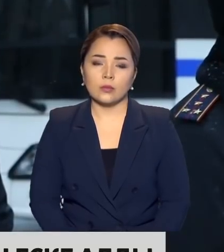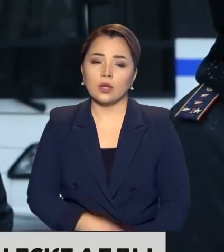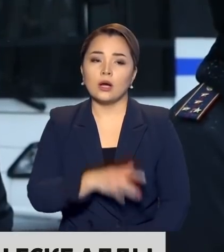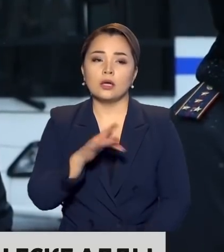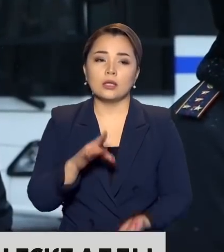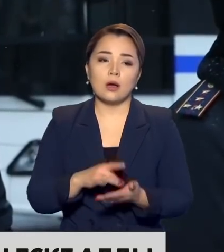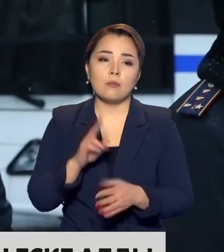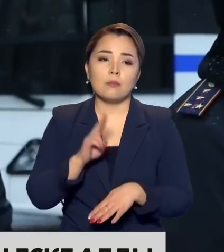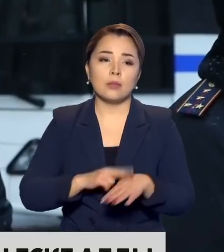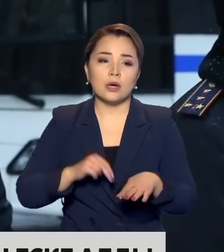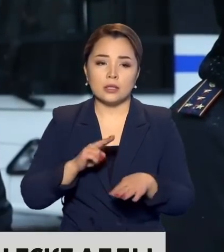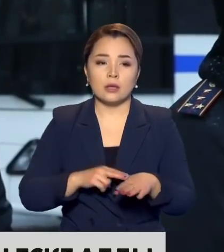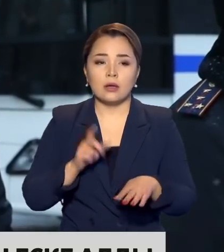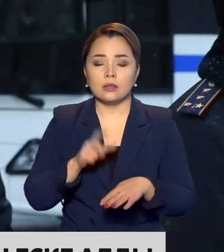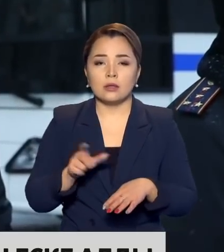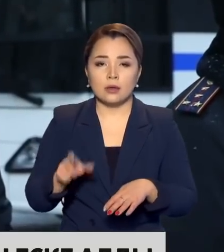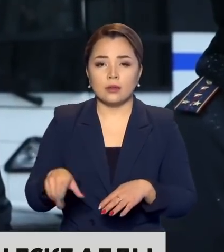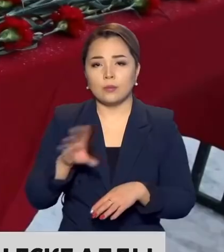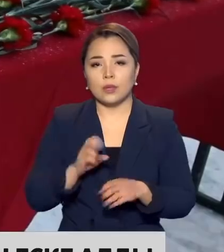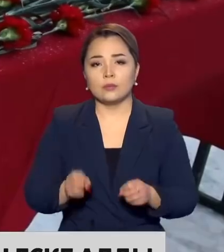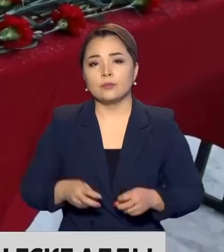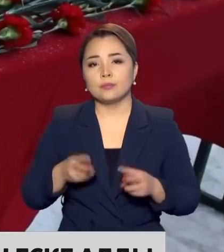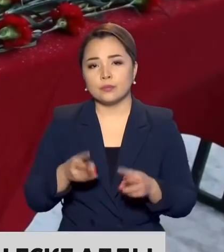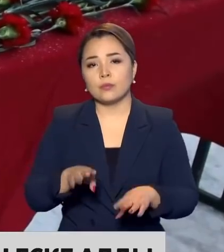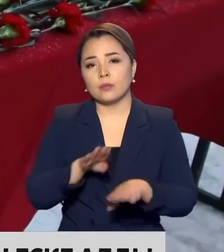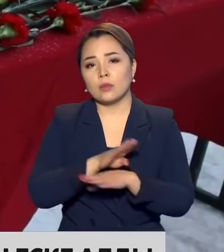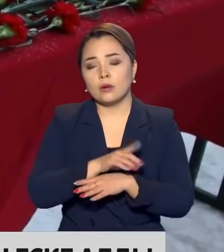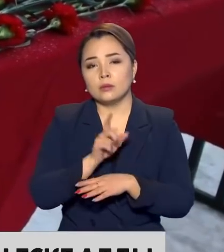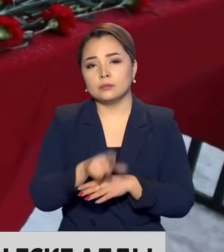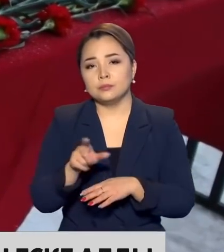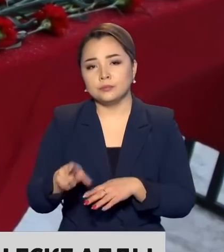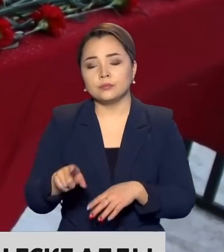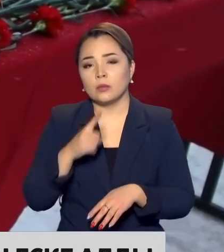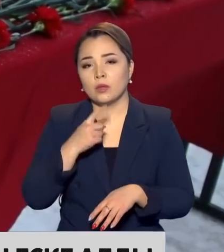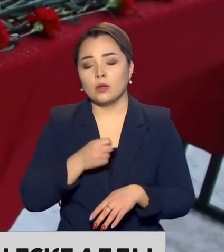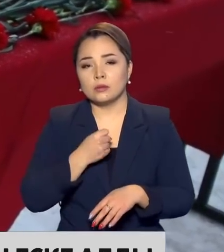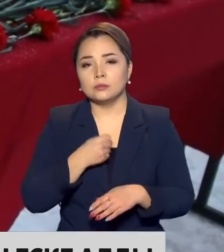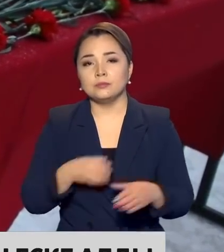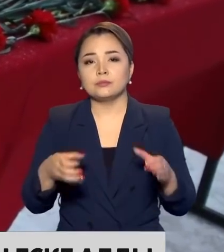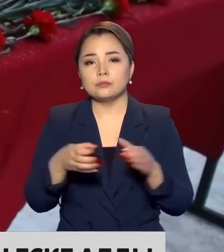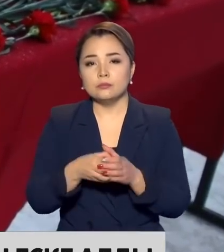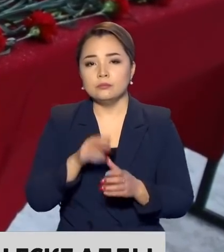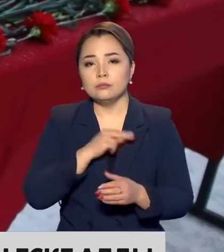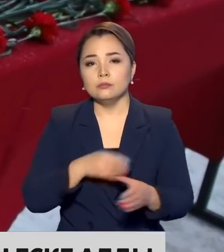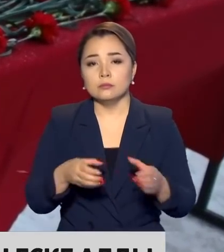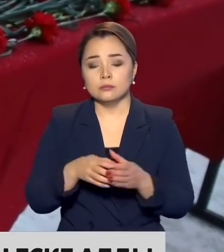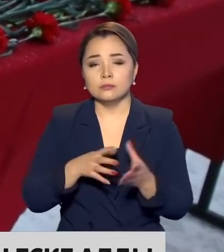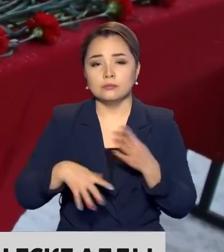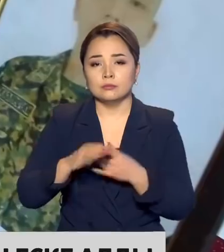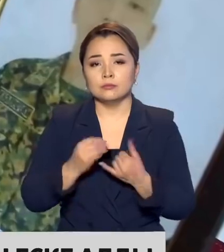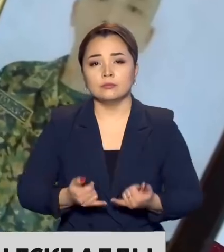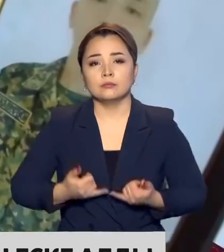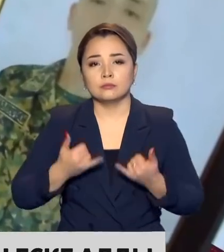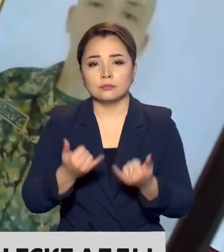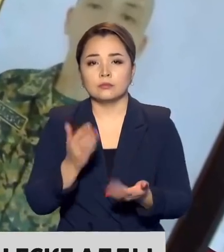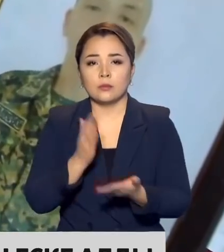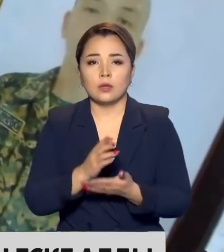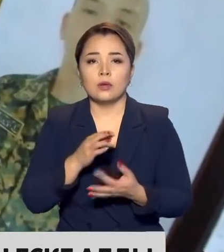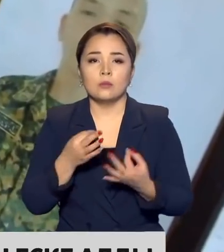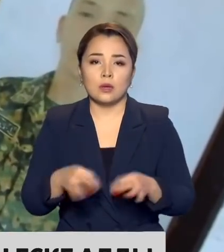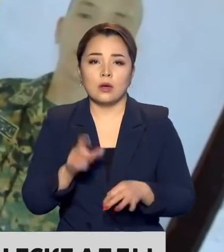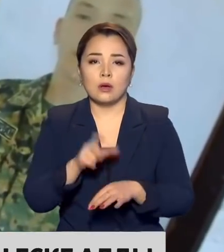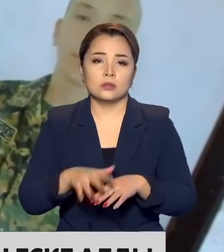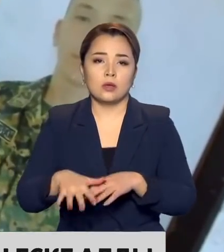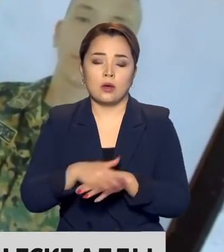Қалалық полицияның жеке құрама қылмыскерлердің қолынан қайтыс болған әріптестер мен сарбаздардың рухына тағзым етті. Естеріңізге салайық, бейбіт